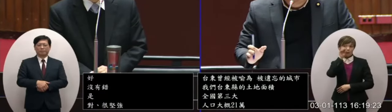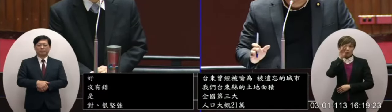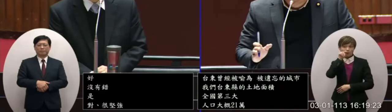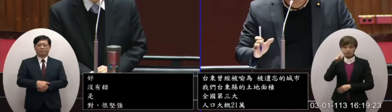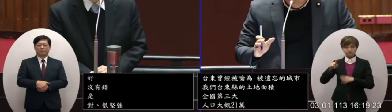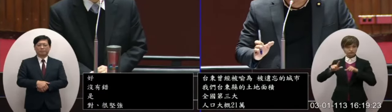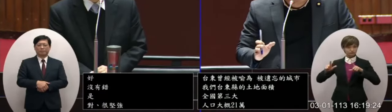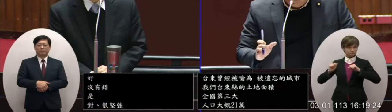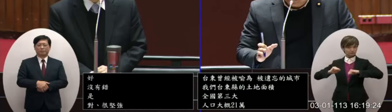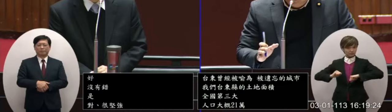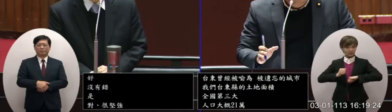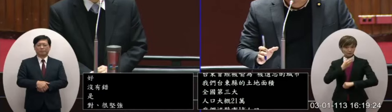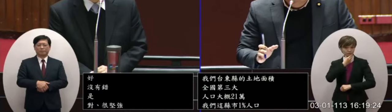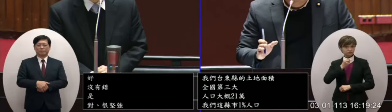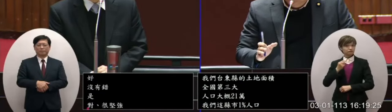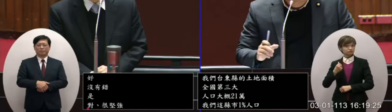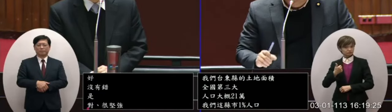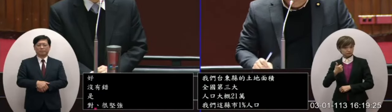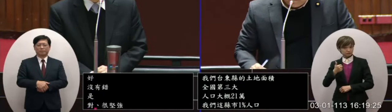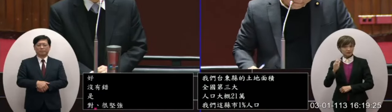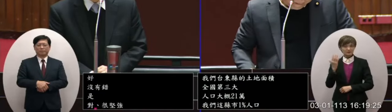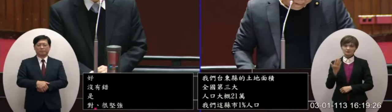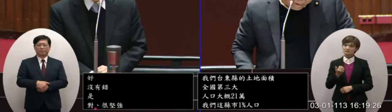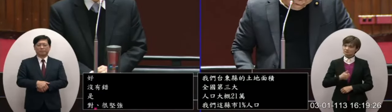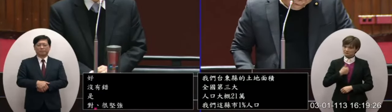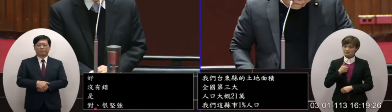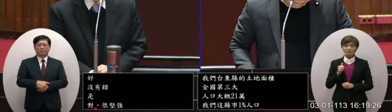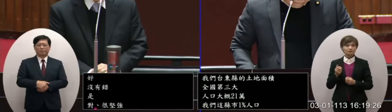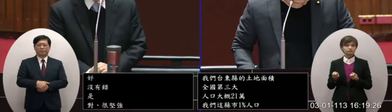的是相对的发展落后跟不方便。